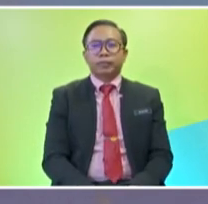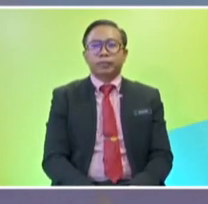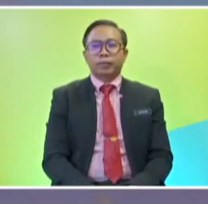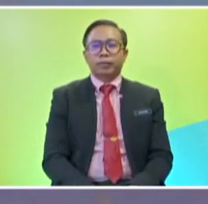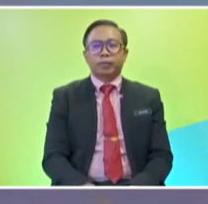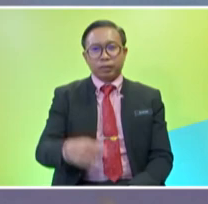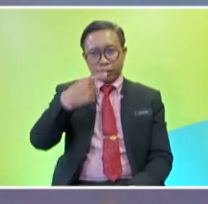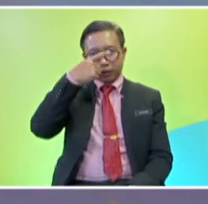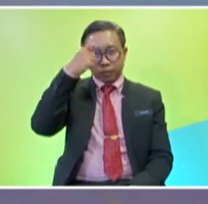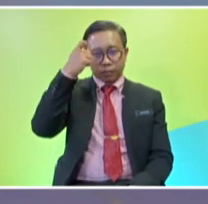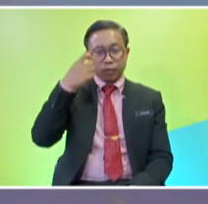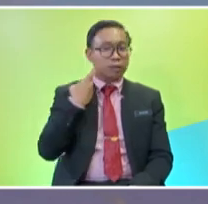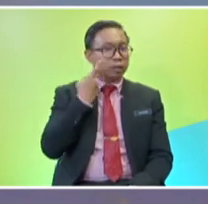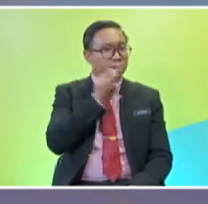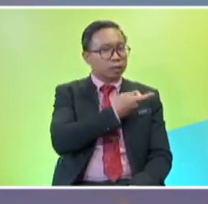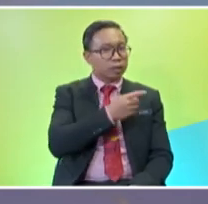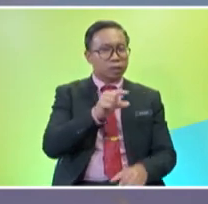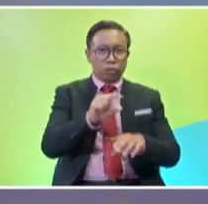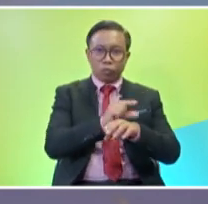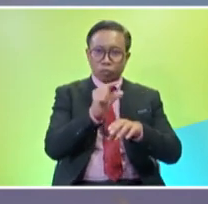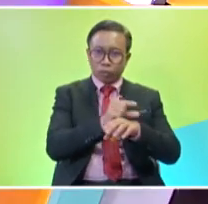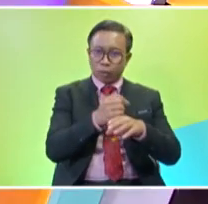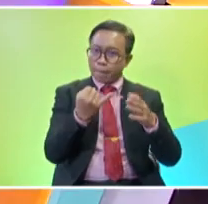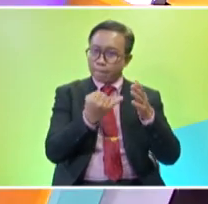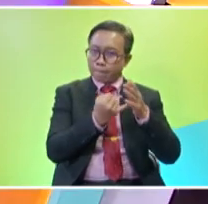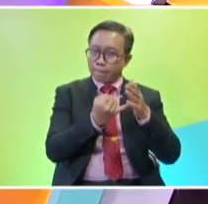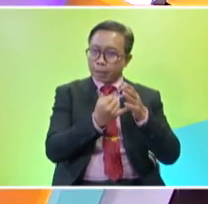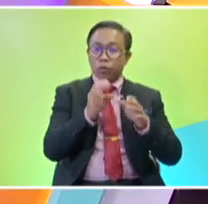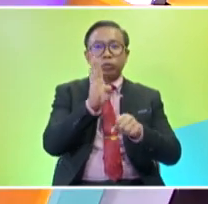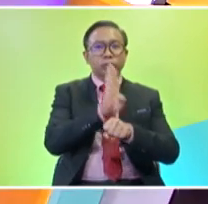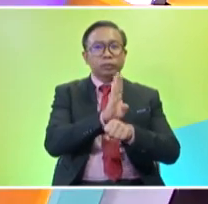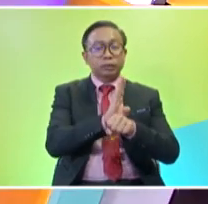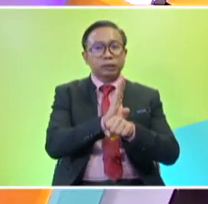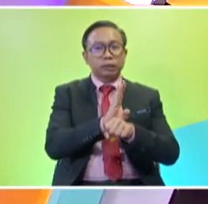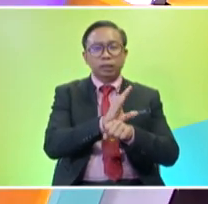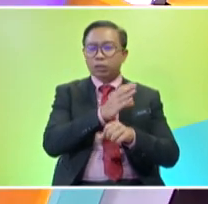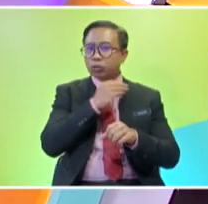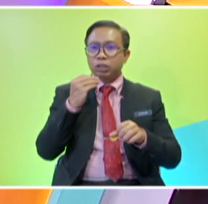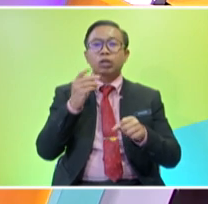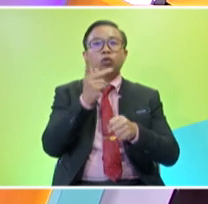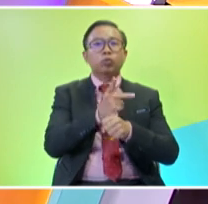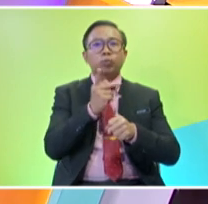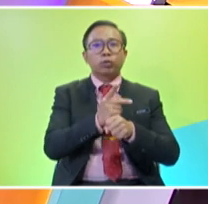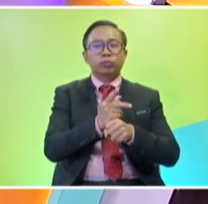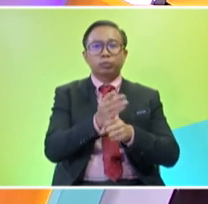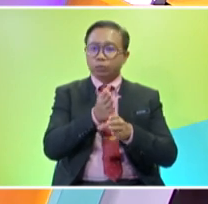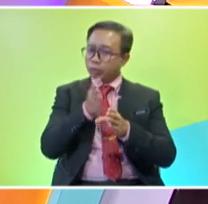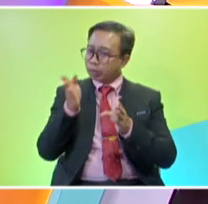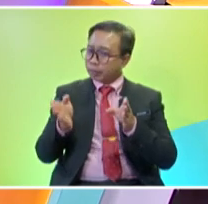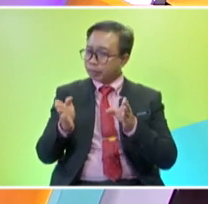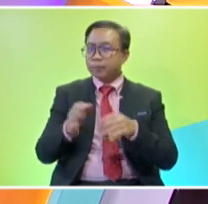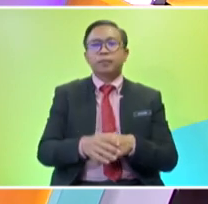sobat sekarang kita guna paku besi dan juga dan sebelah lagi